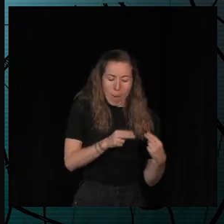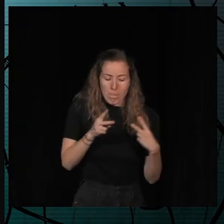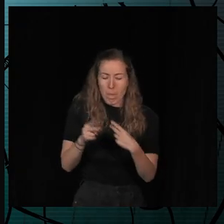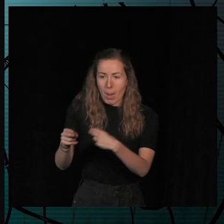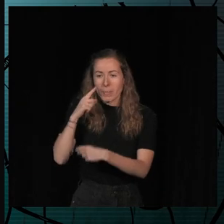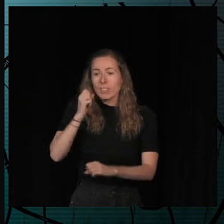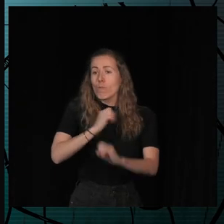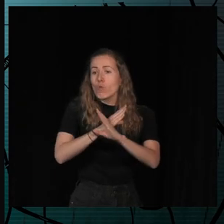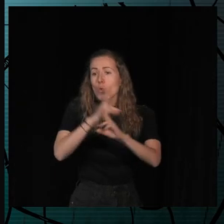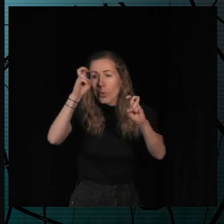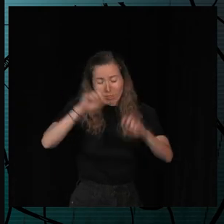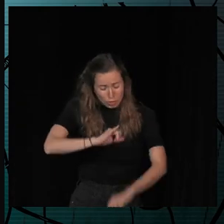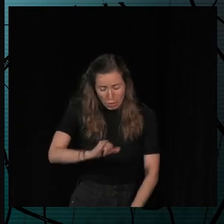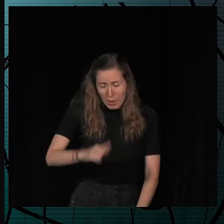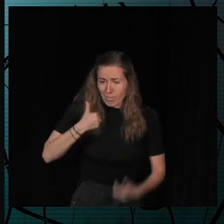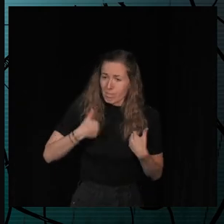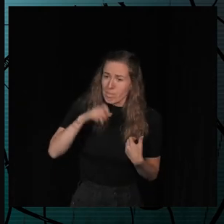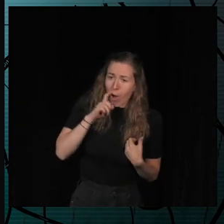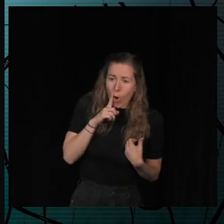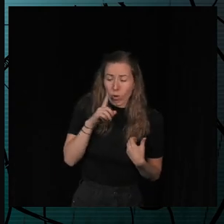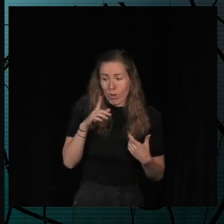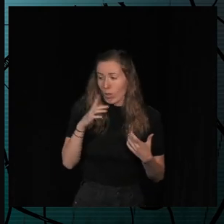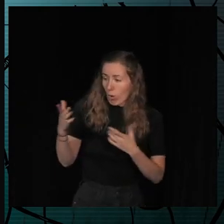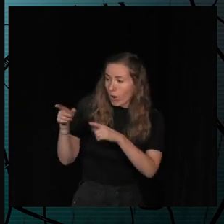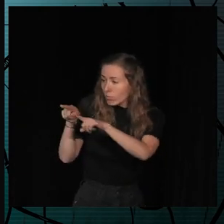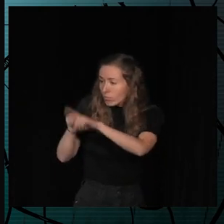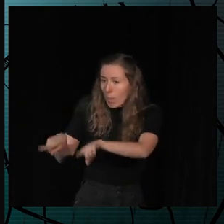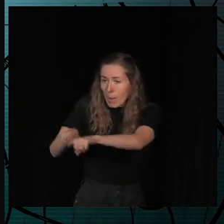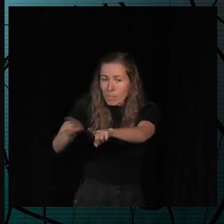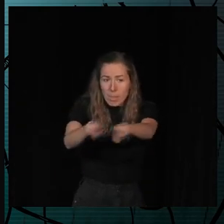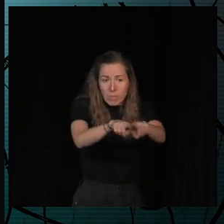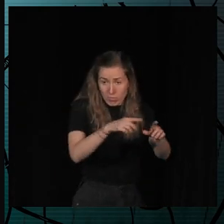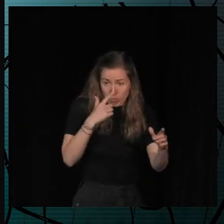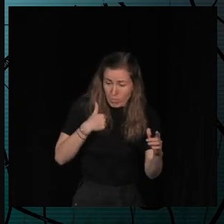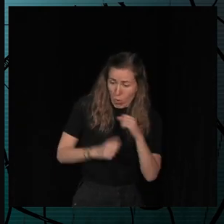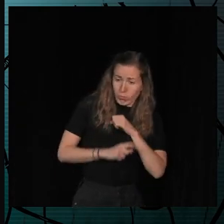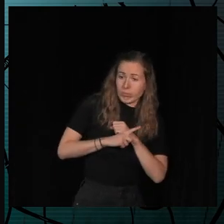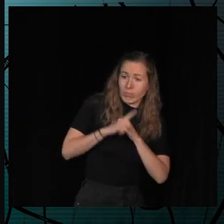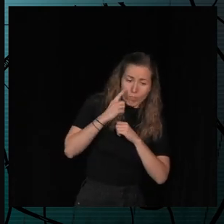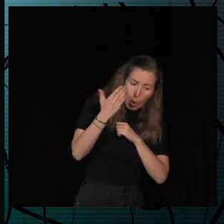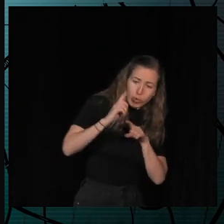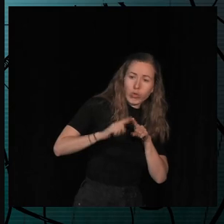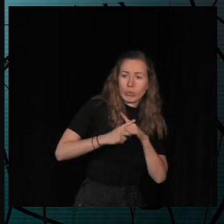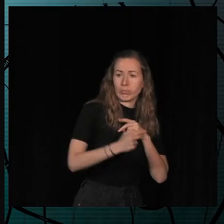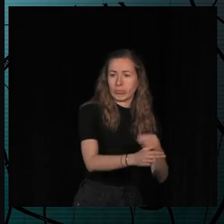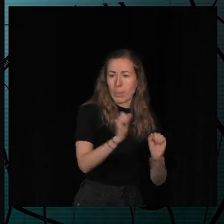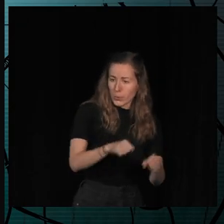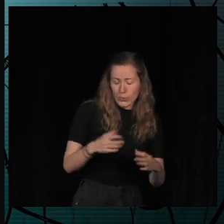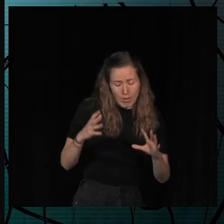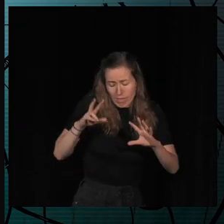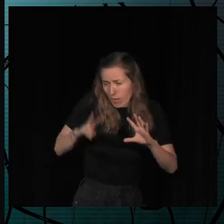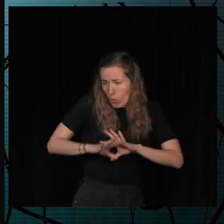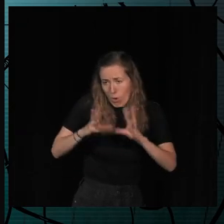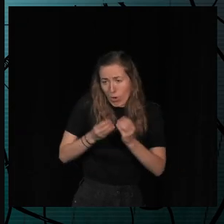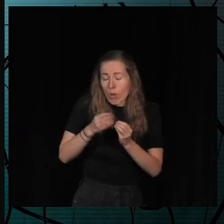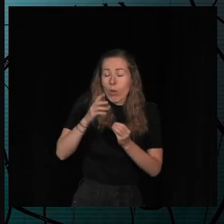rôle de parent je crois que c'est important de dire qu'on esté de faire comme tout le monde voilà et après le 36 9 12 bah c'est une super une super invention